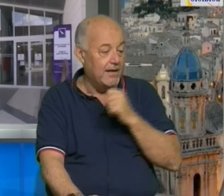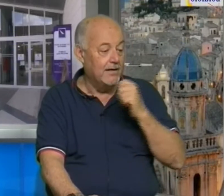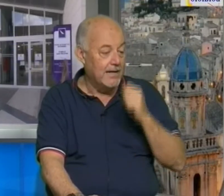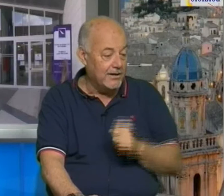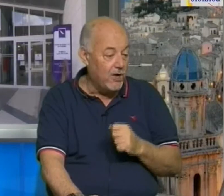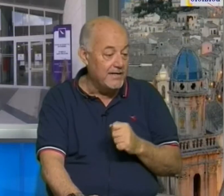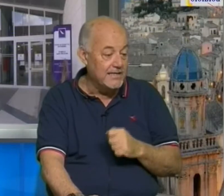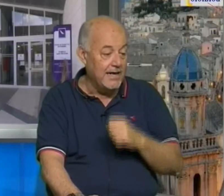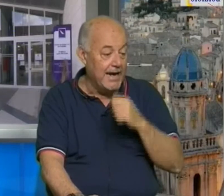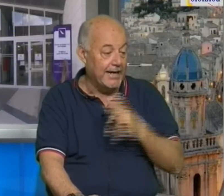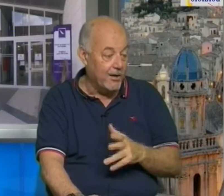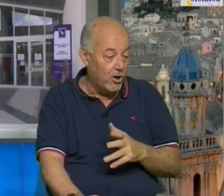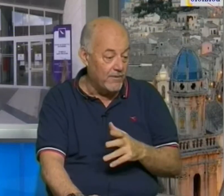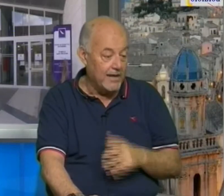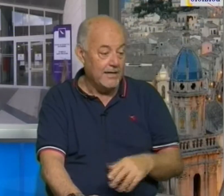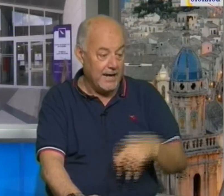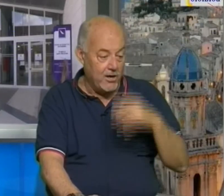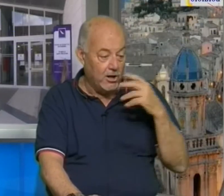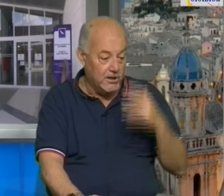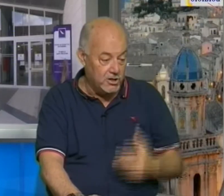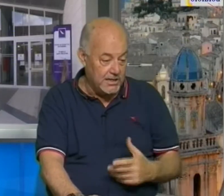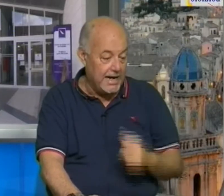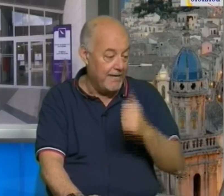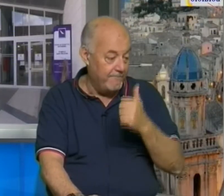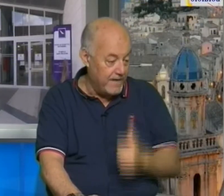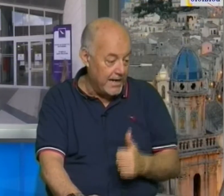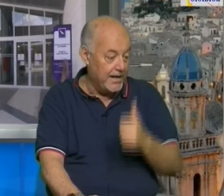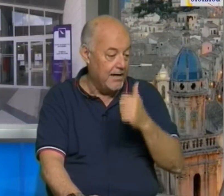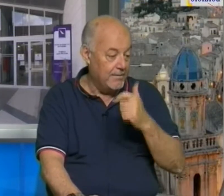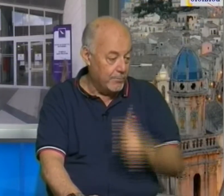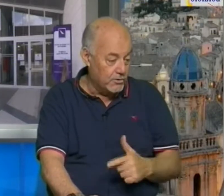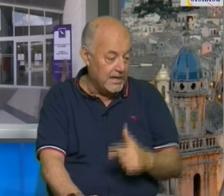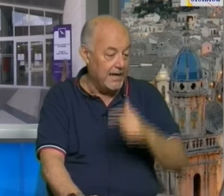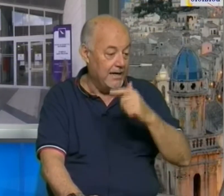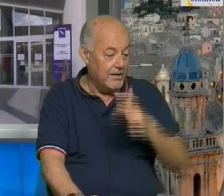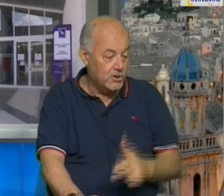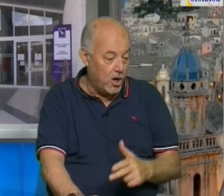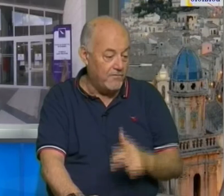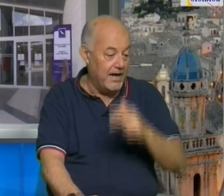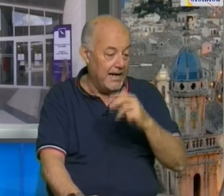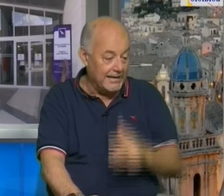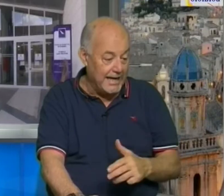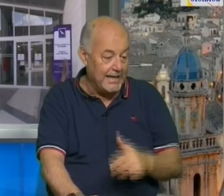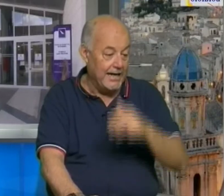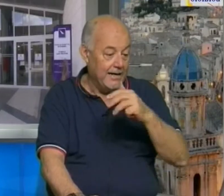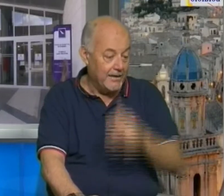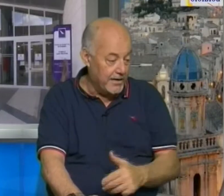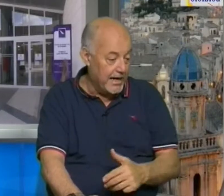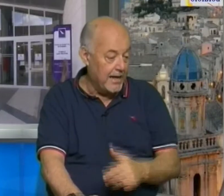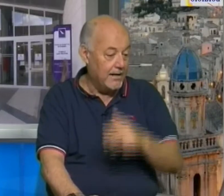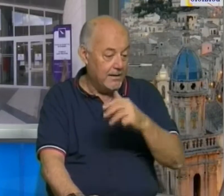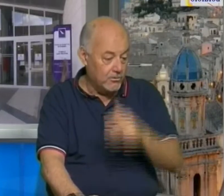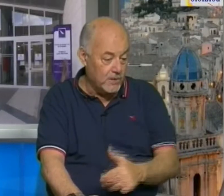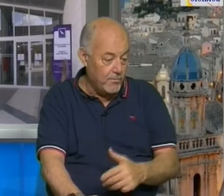Varsavia, Katowice e Cracovia. E inoltre ci sarà Vienna, Bruxelles, Sofia, Atene,